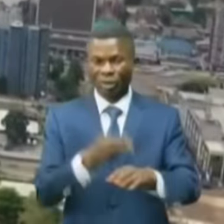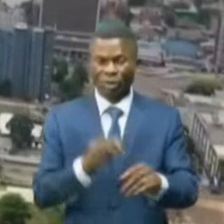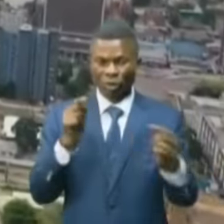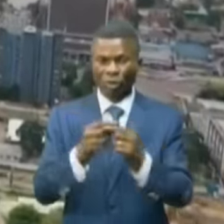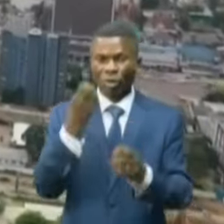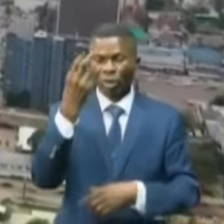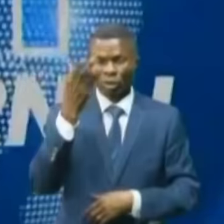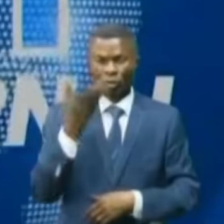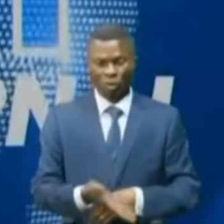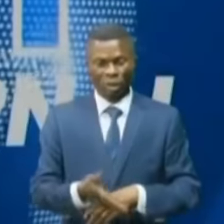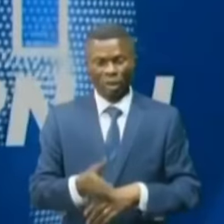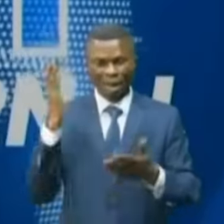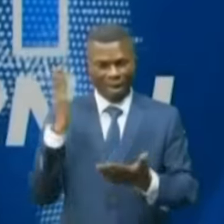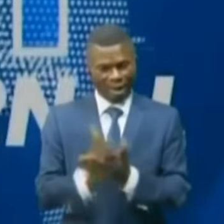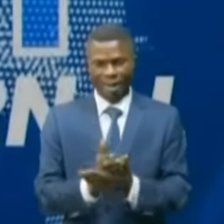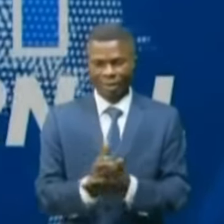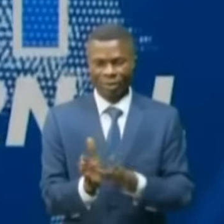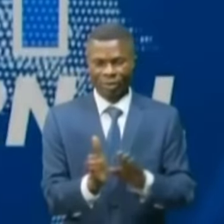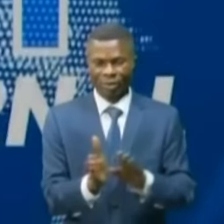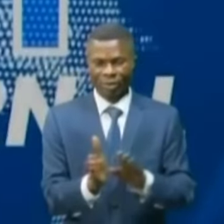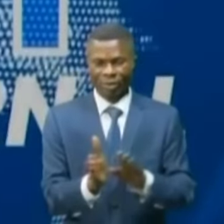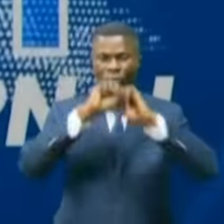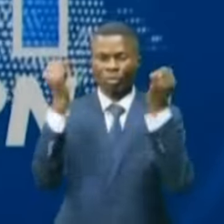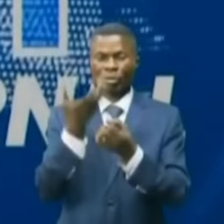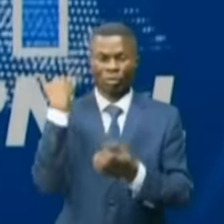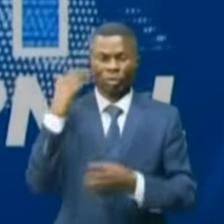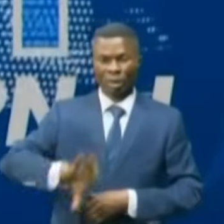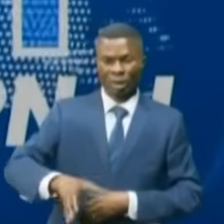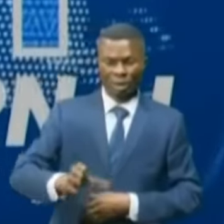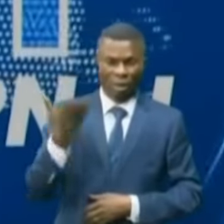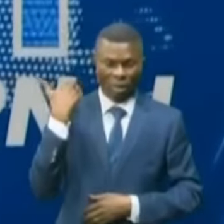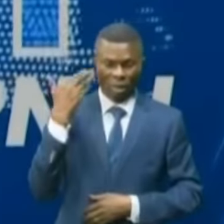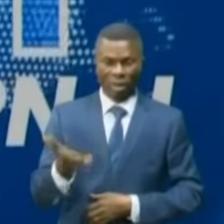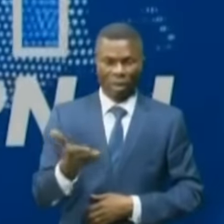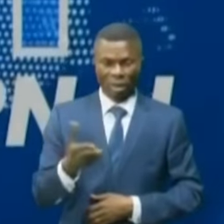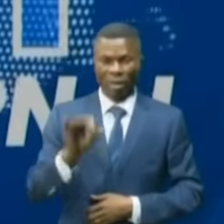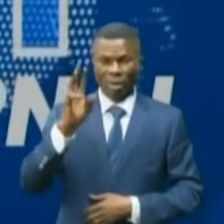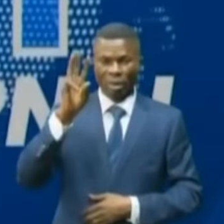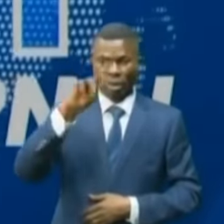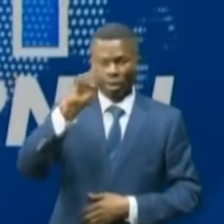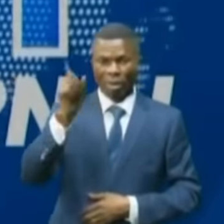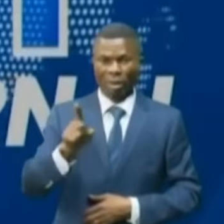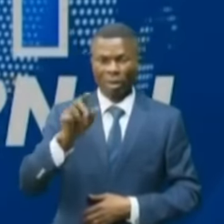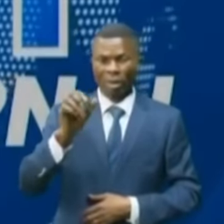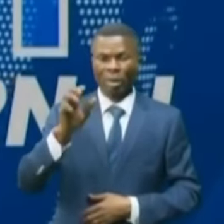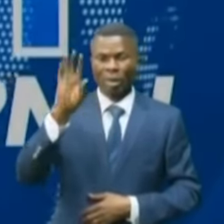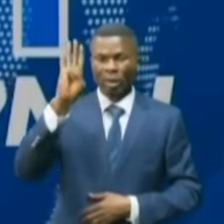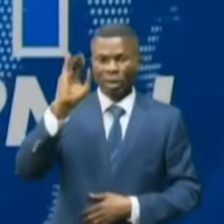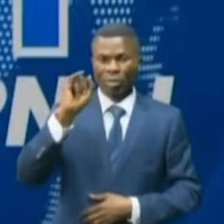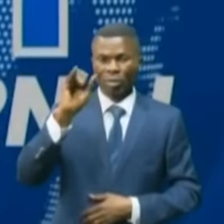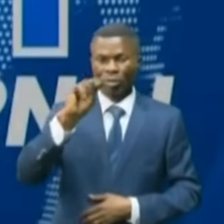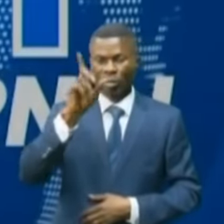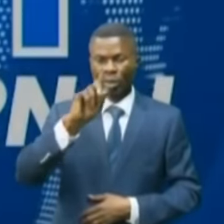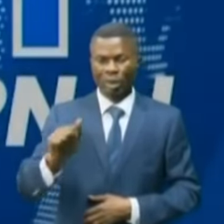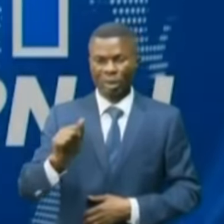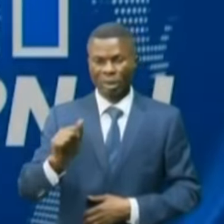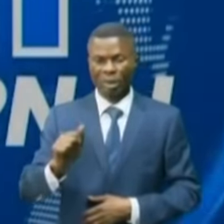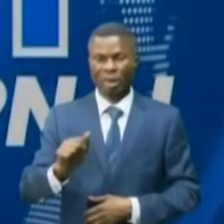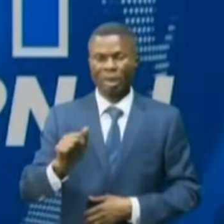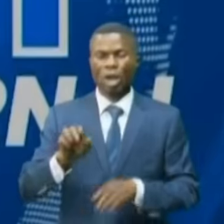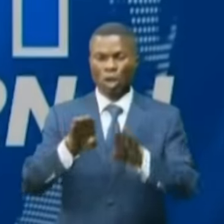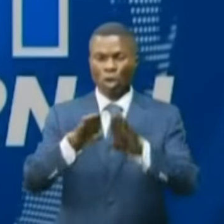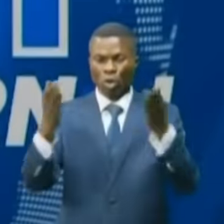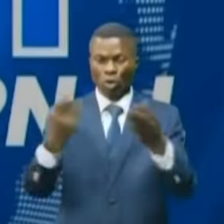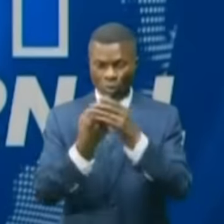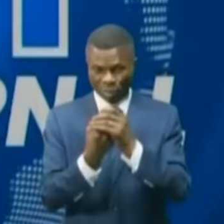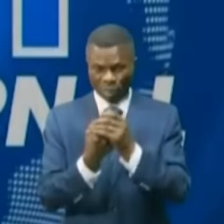heures. À la régie des eaux, l'usine de traitement d'eau de Binza Ozone dans la commune de Ngalema sera inaugurée